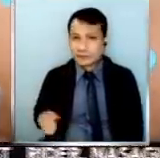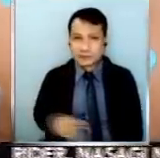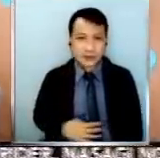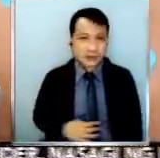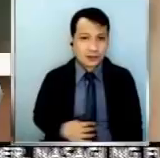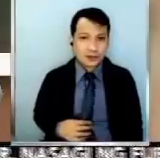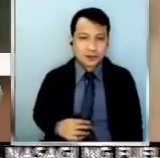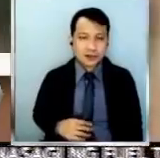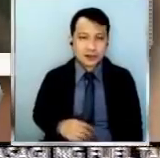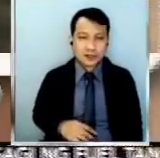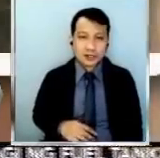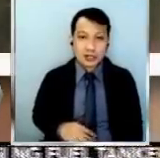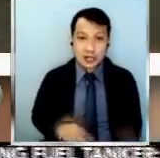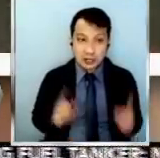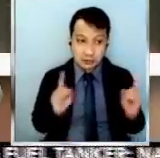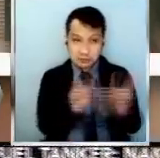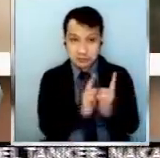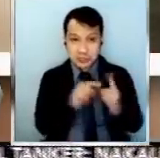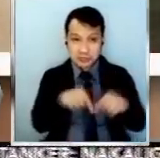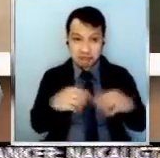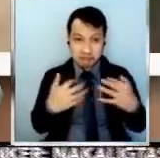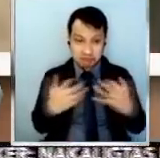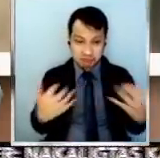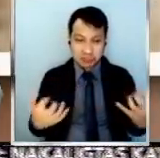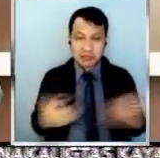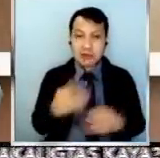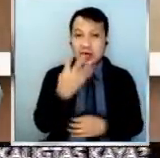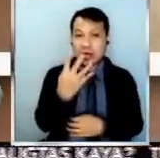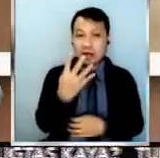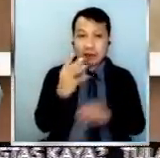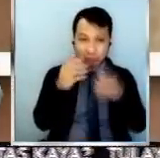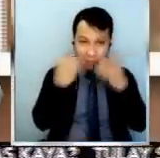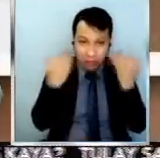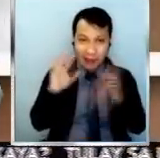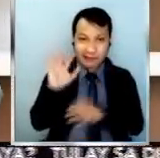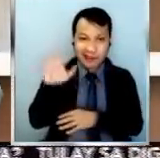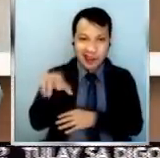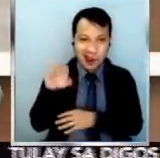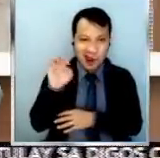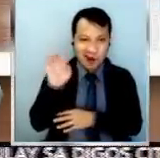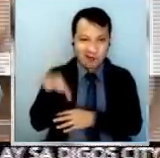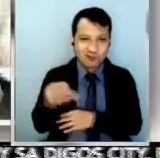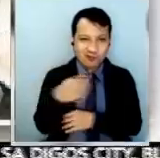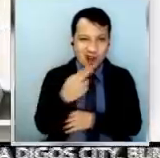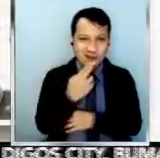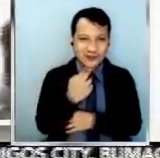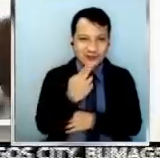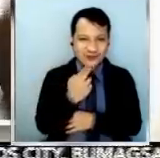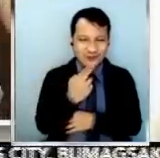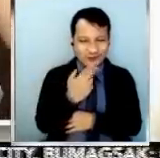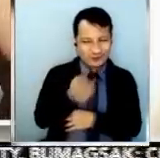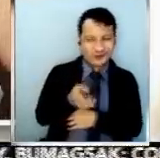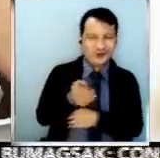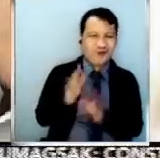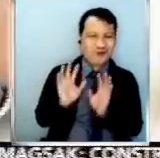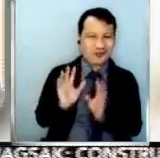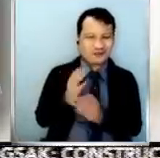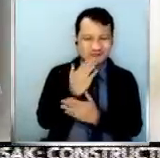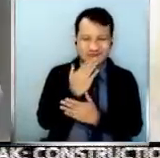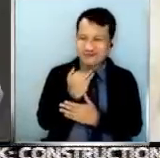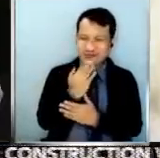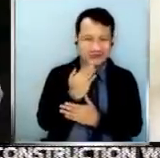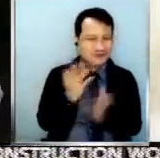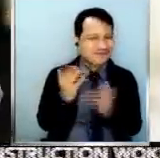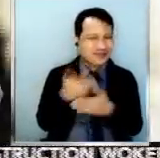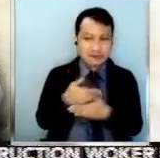Meet The Unstoppables. Ang apat na pusang ito, napaka-cute and adorable. Sa picture pa lang, mukhang kita